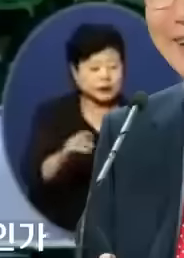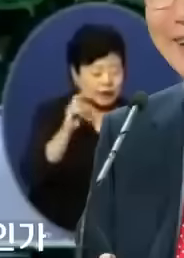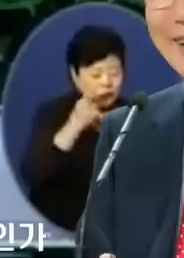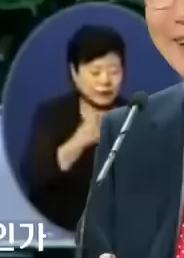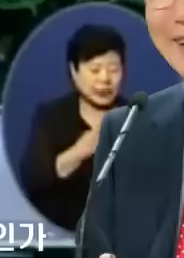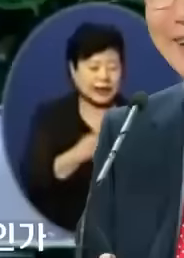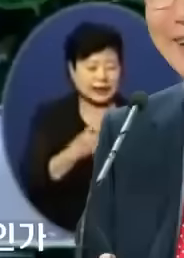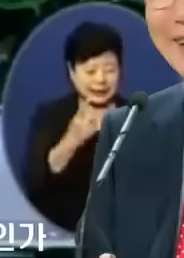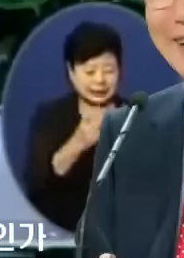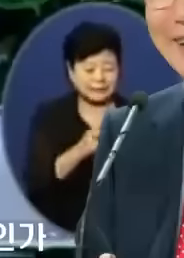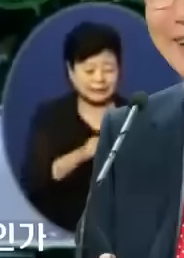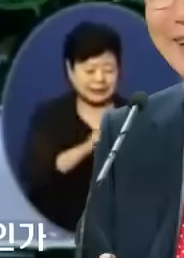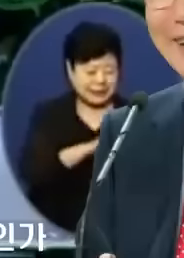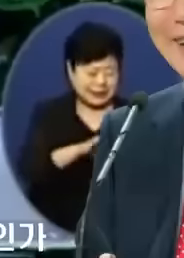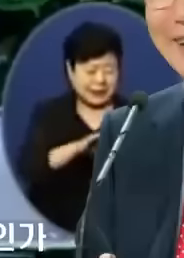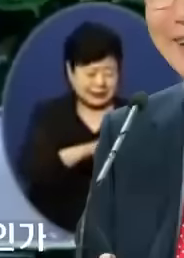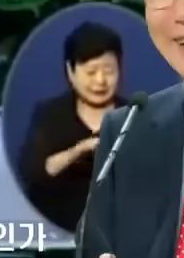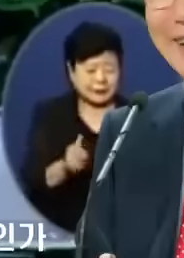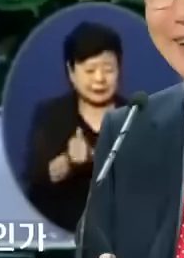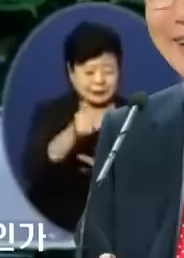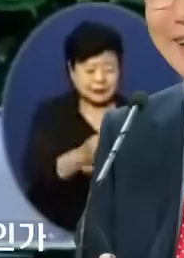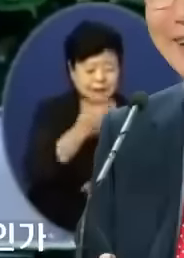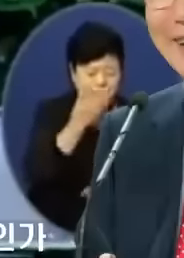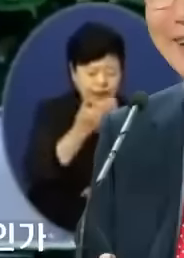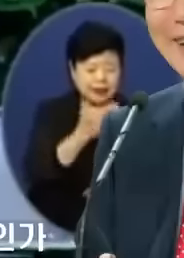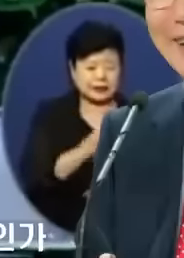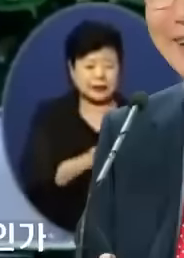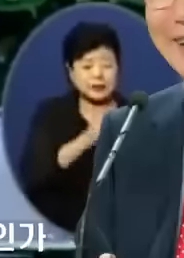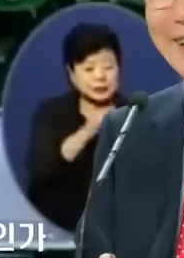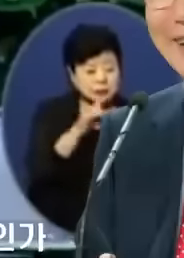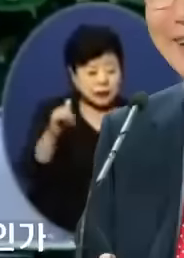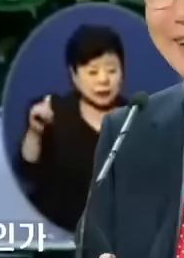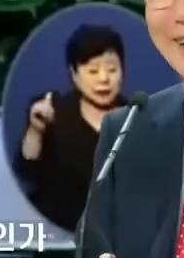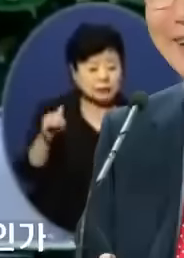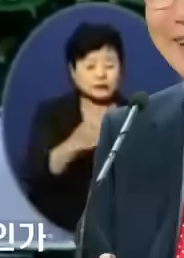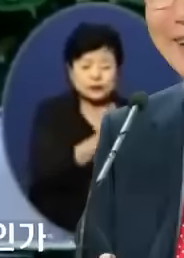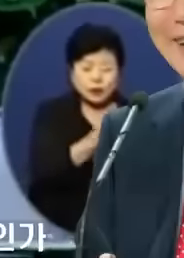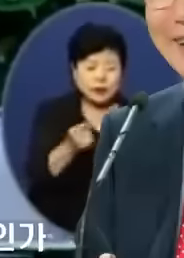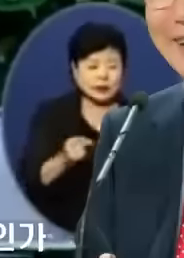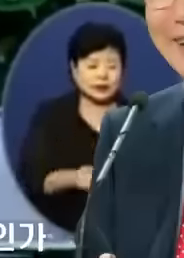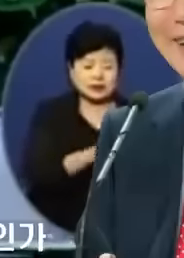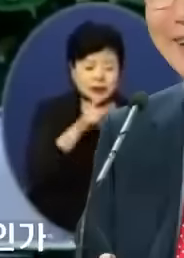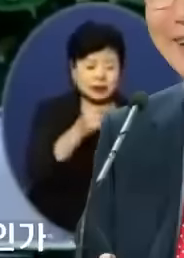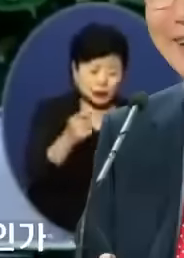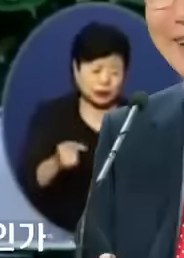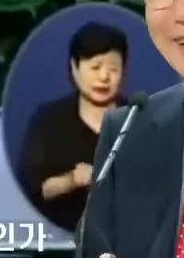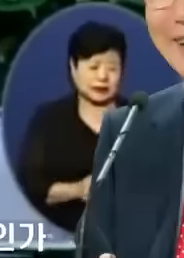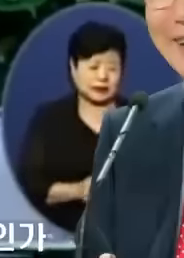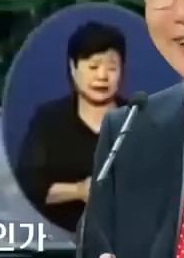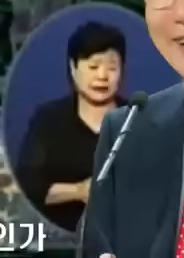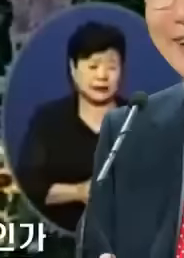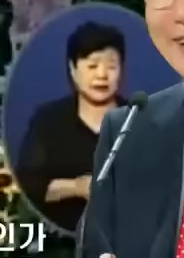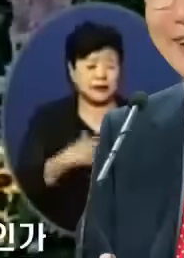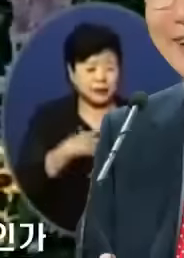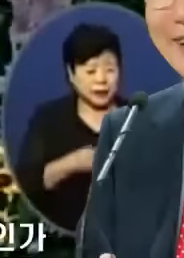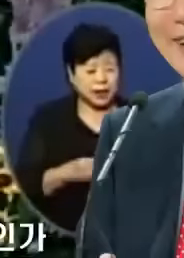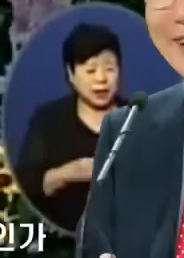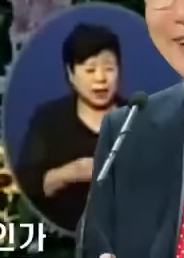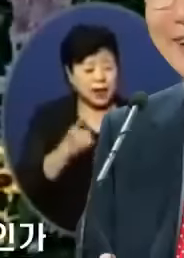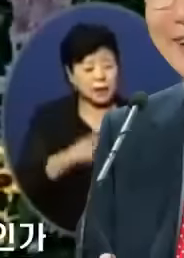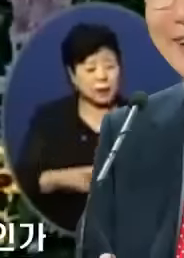어려운 문제를 해결하고 성공을 가져올 수 있는 것입니다. 우리 인생은 그와 꼭 같은 것입니다. 인생을 살다 보면 평온한